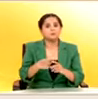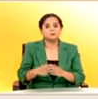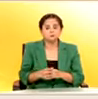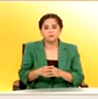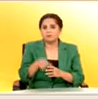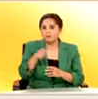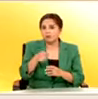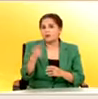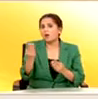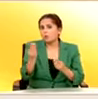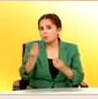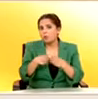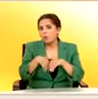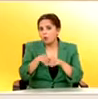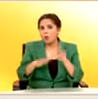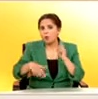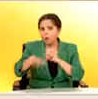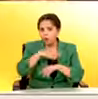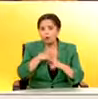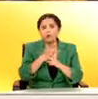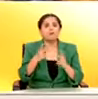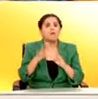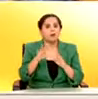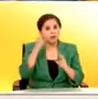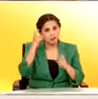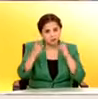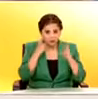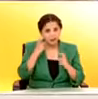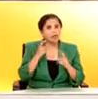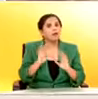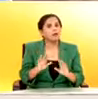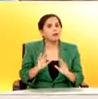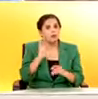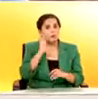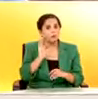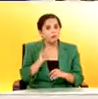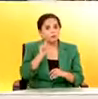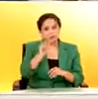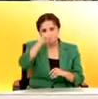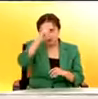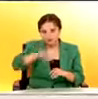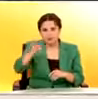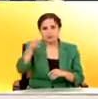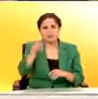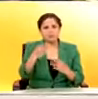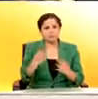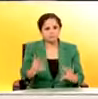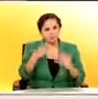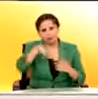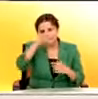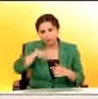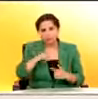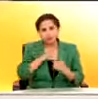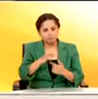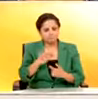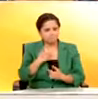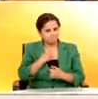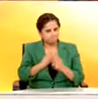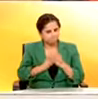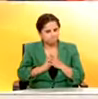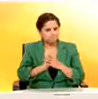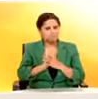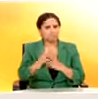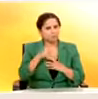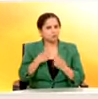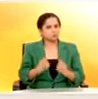ऐसे और भी मंचों के बारे में सोचें जिनसे एक भारत श्रेष्ठ भारत की भावना